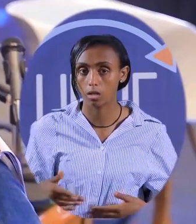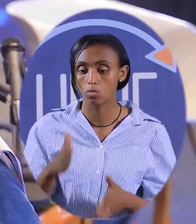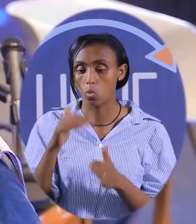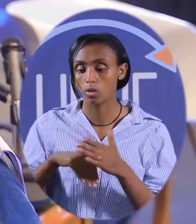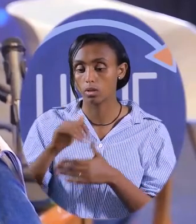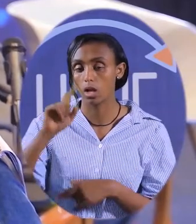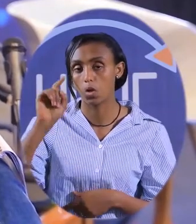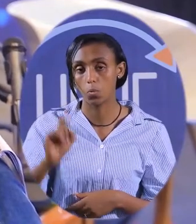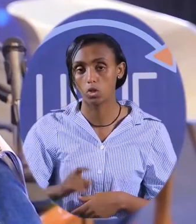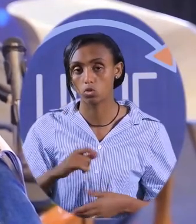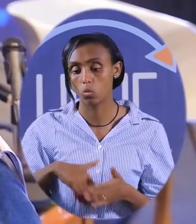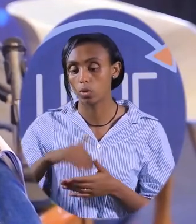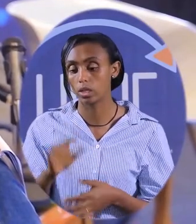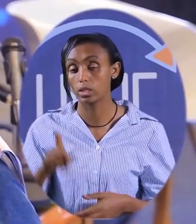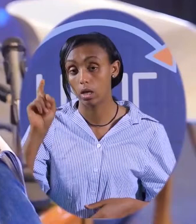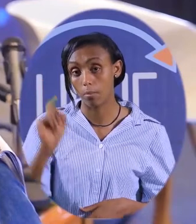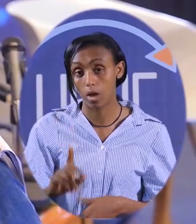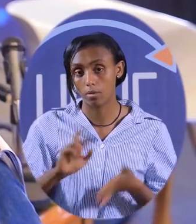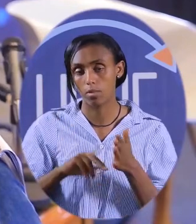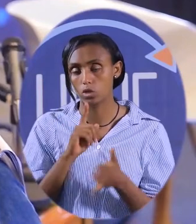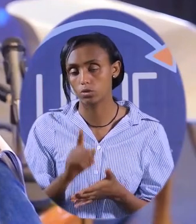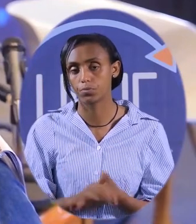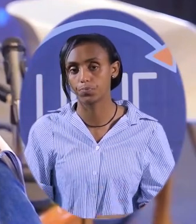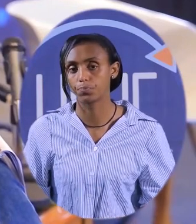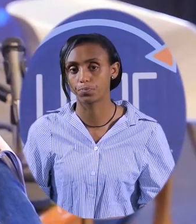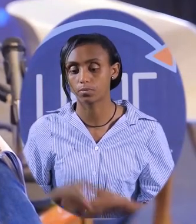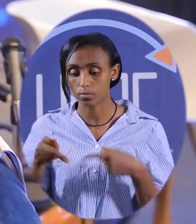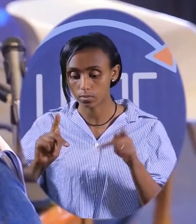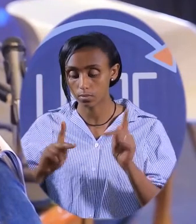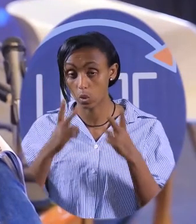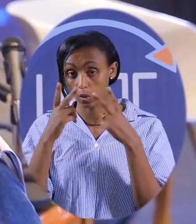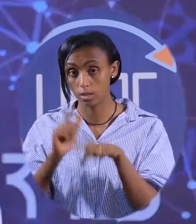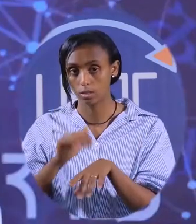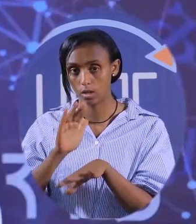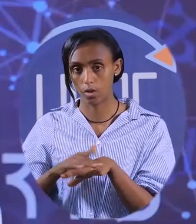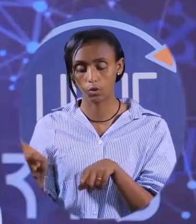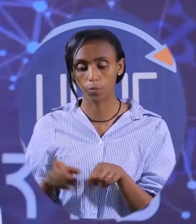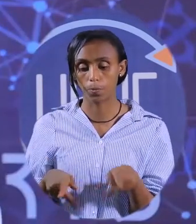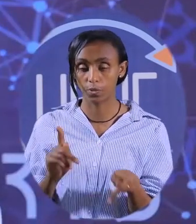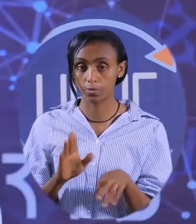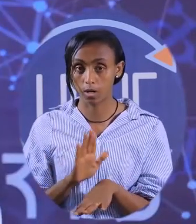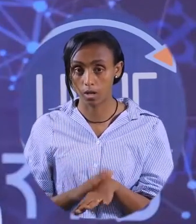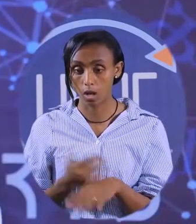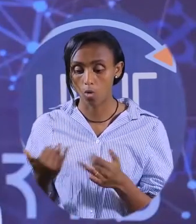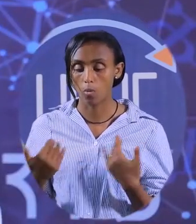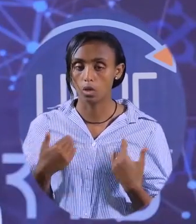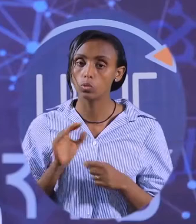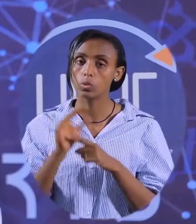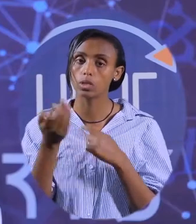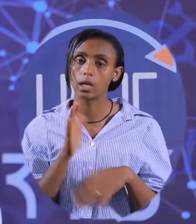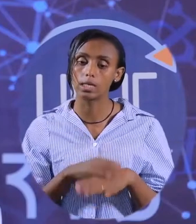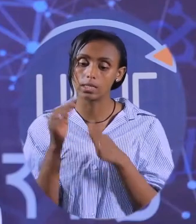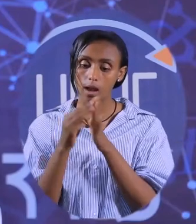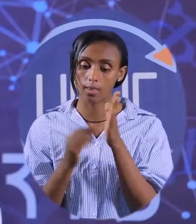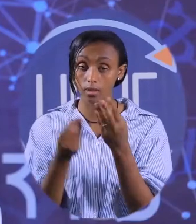መወጣት ያለባቸውን መወጣት ይገባቸዋል ማለት ነው። ከግብርናም በምናይበት ሰዓት ላይ በግብርና አሁን ባለበት ሁኔታ